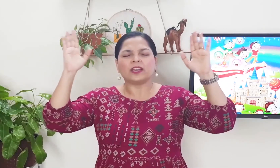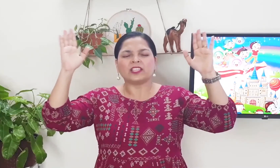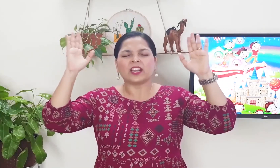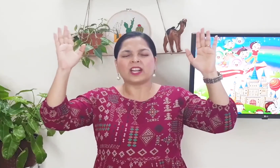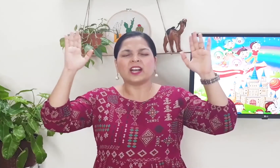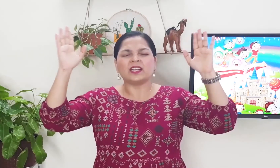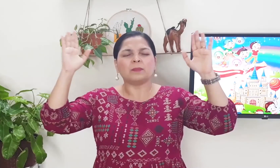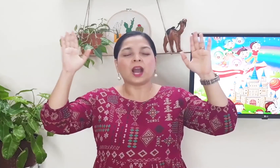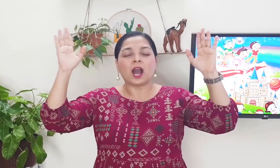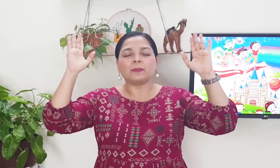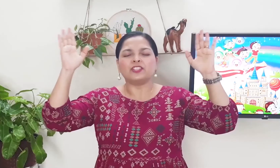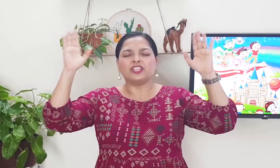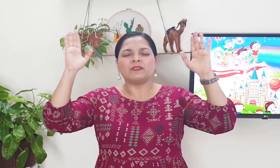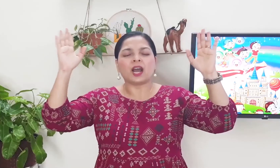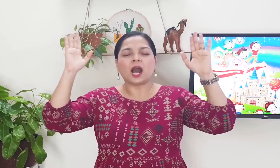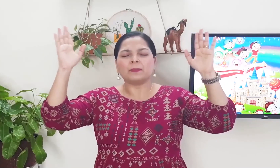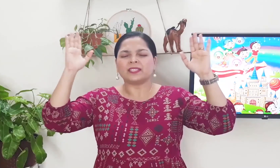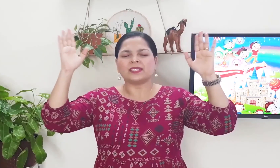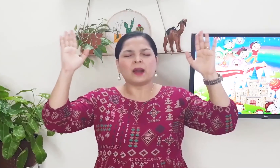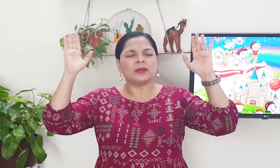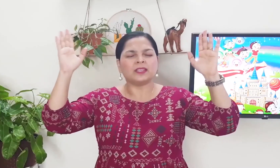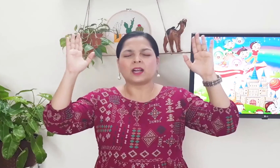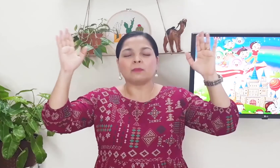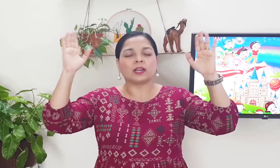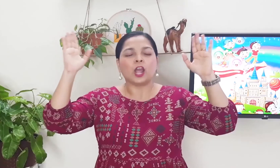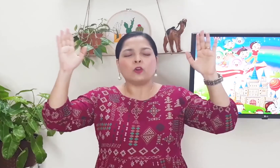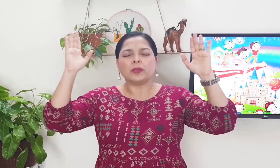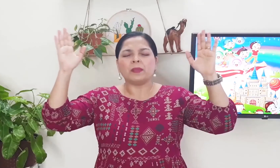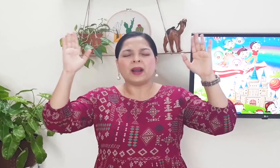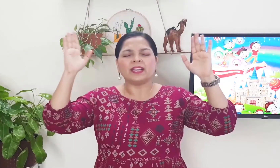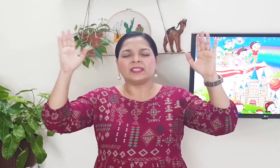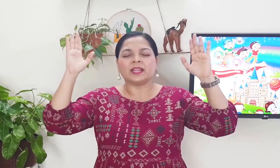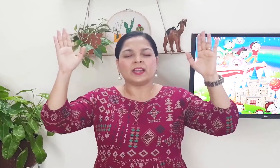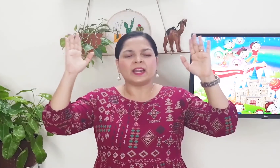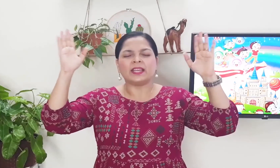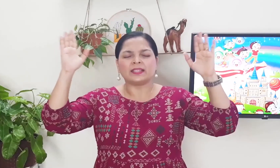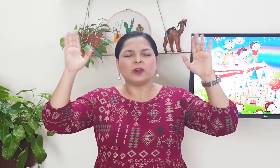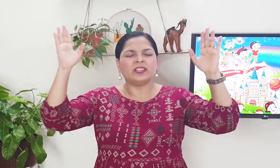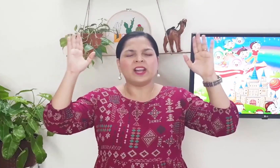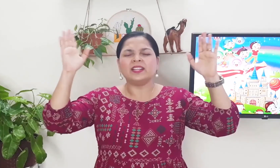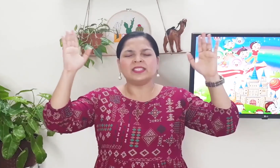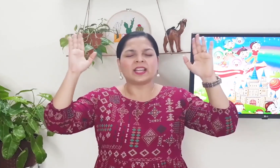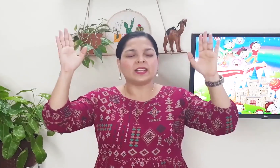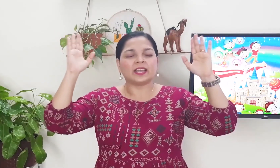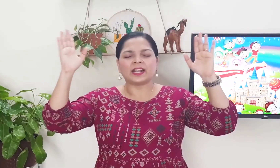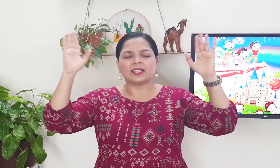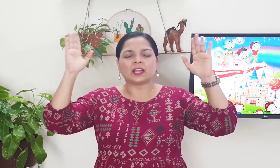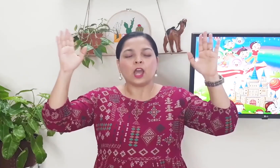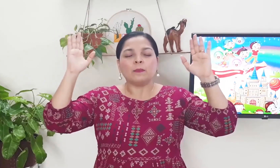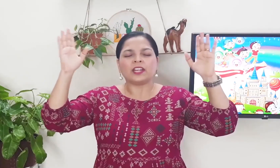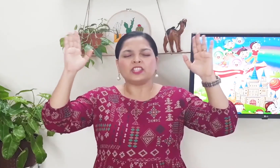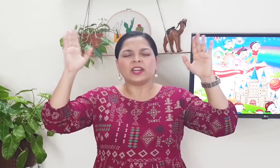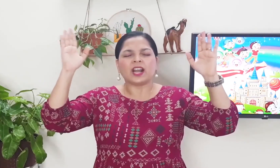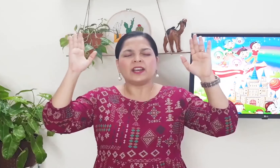नाखून तक, इनके शरीर के कण कण में आपका जीवन, आपका सामर्थ्य काम कर रहा है। कोई बीमारी इसके अंदर नहीं रह, कोई दर्द इसके अंदर नहीं रह